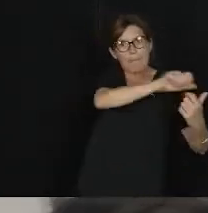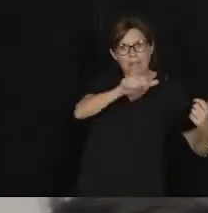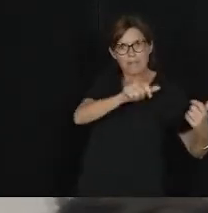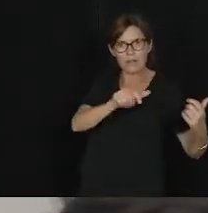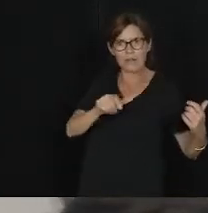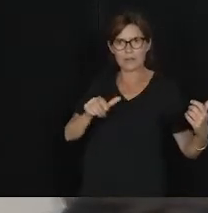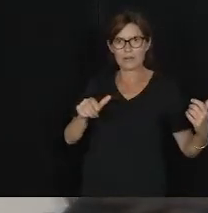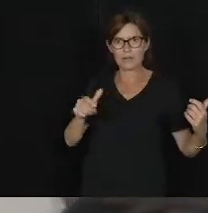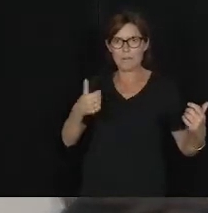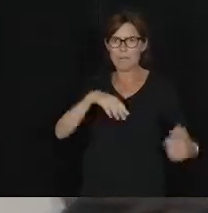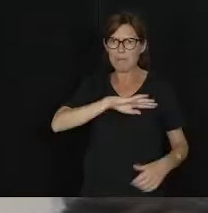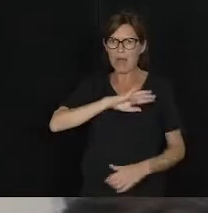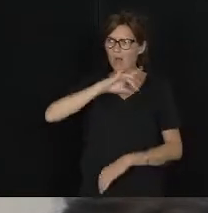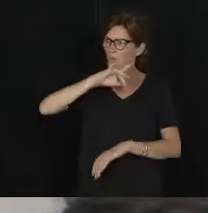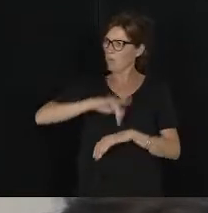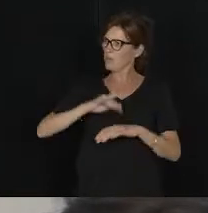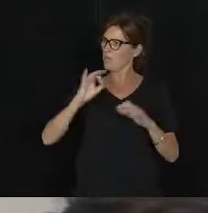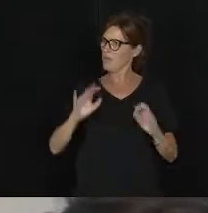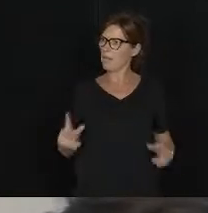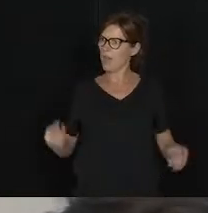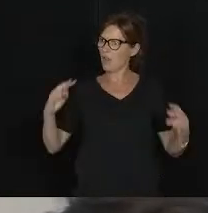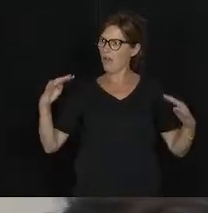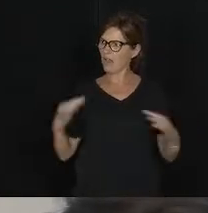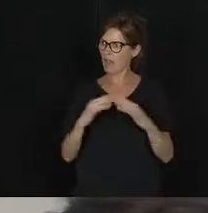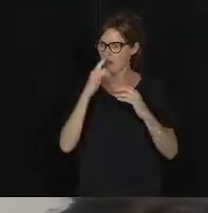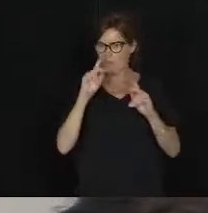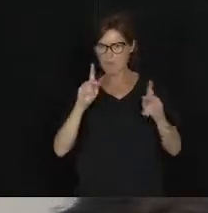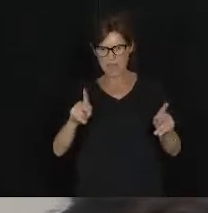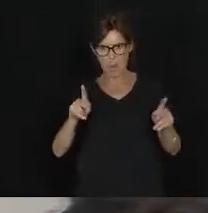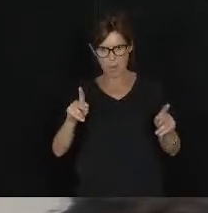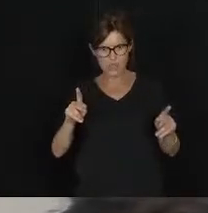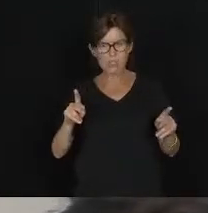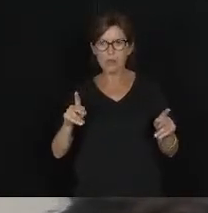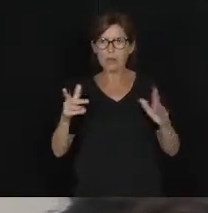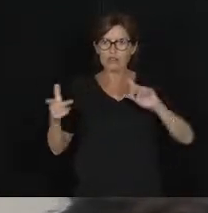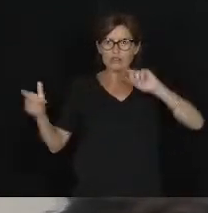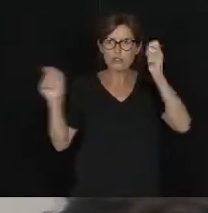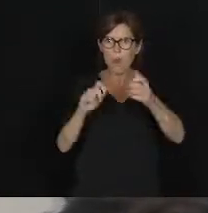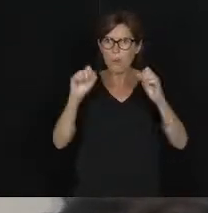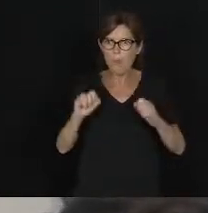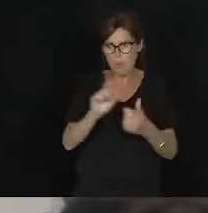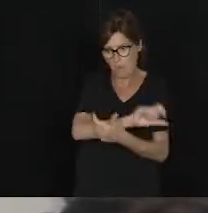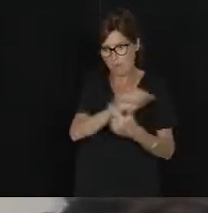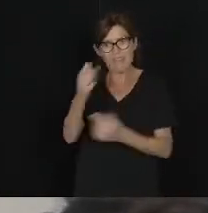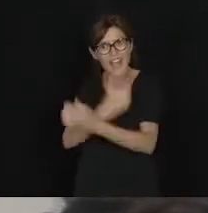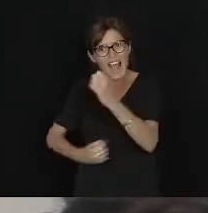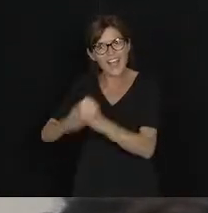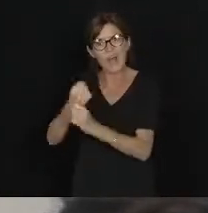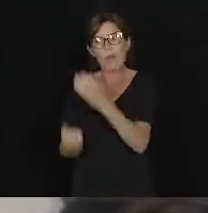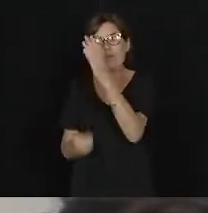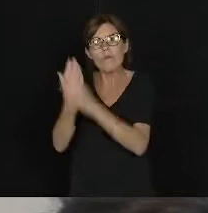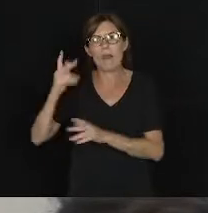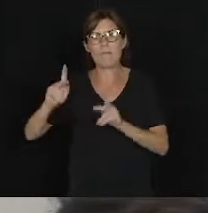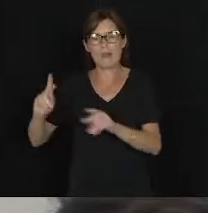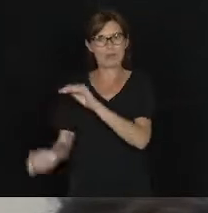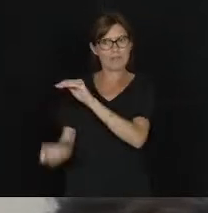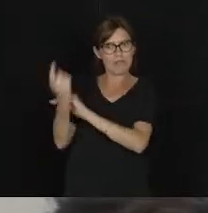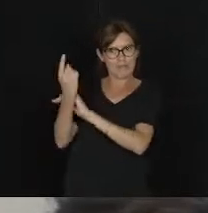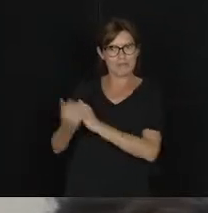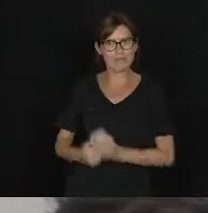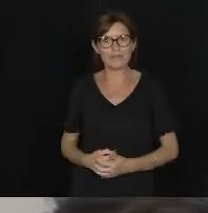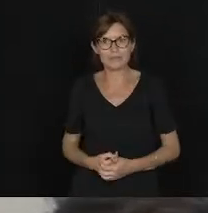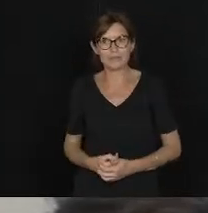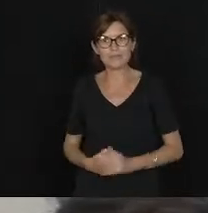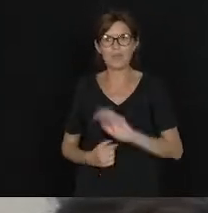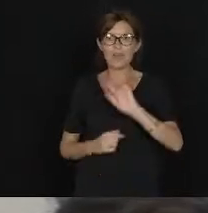expériences partagées dans les salles de classe au cours de la guerre les avaient rendues possibles. Avant-dernier point, Hein. Le temps consacré à la défense, à l'armée,